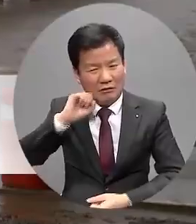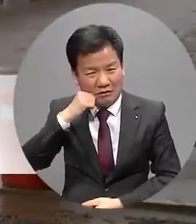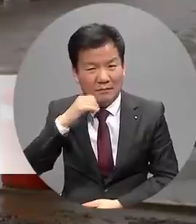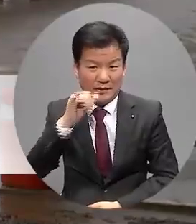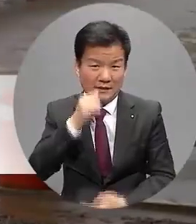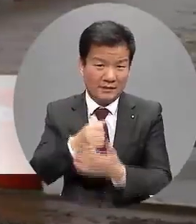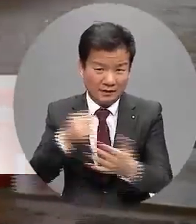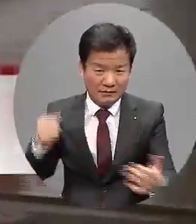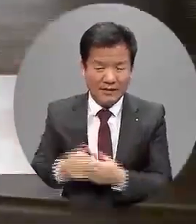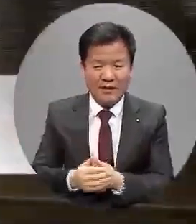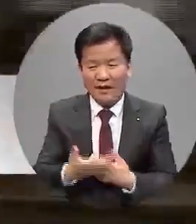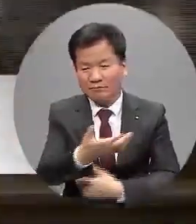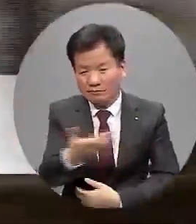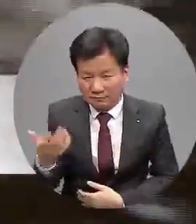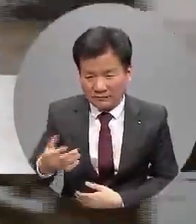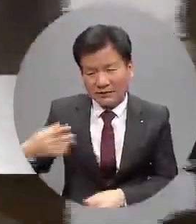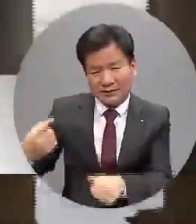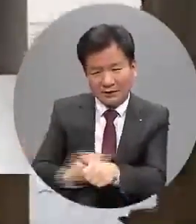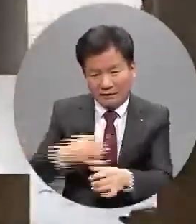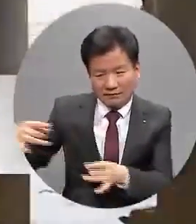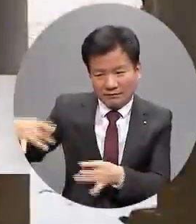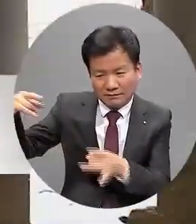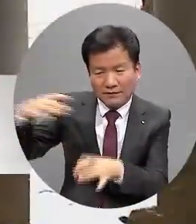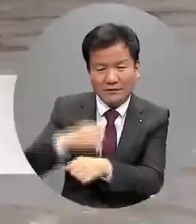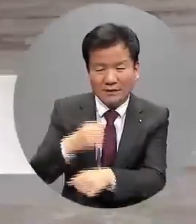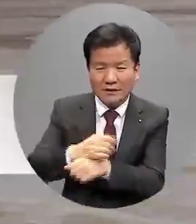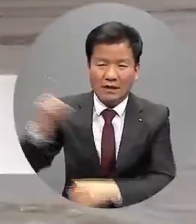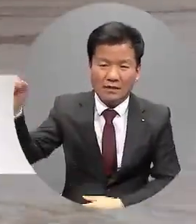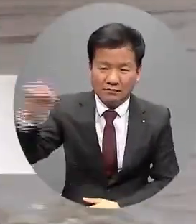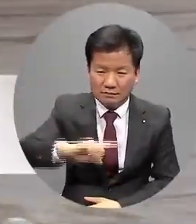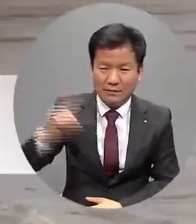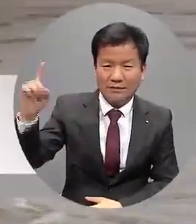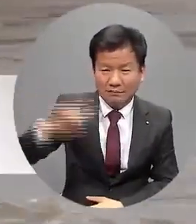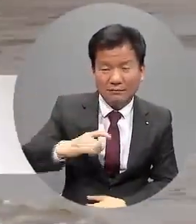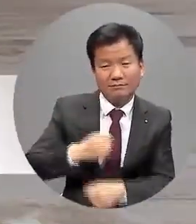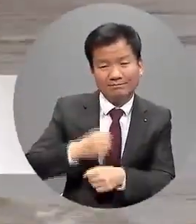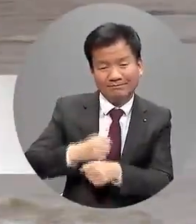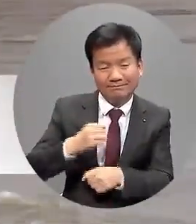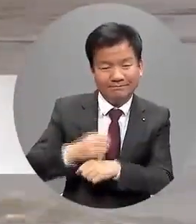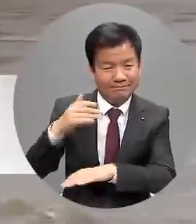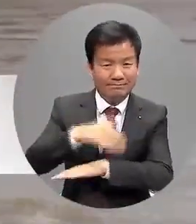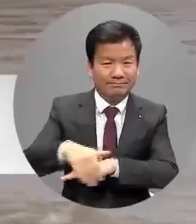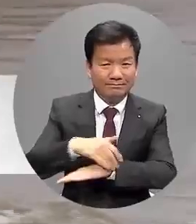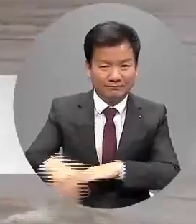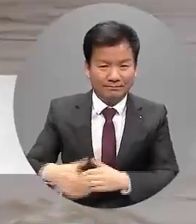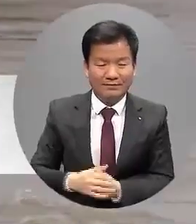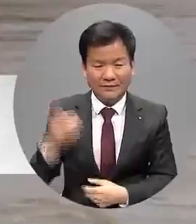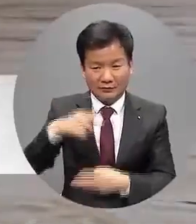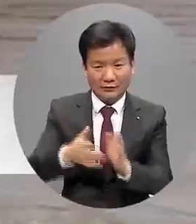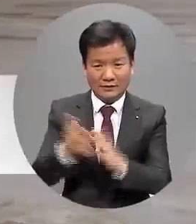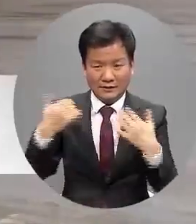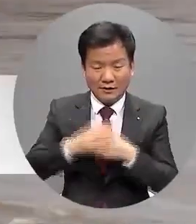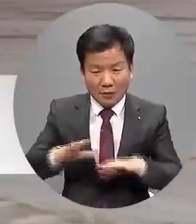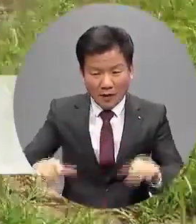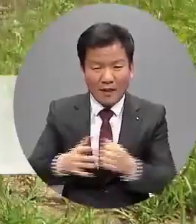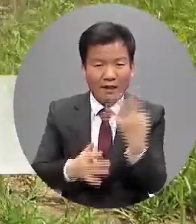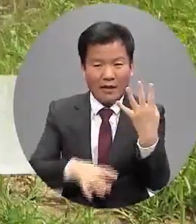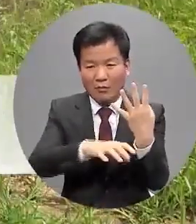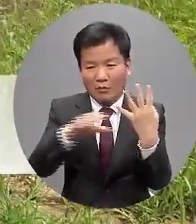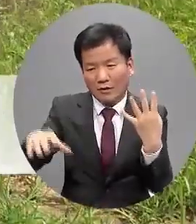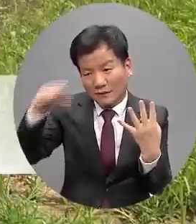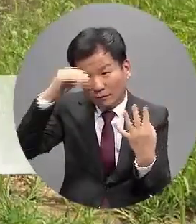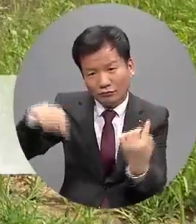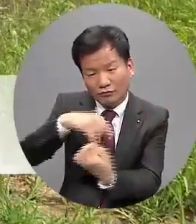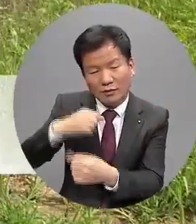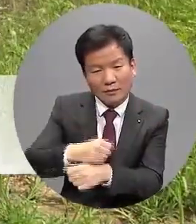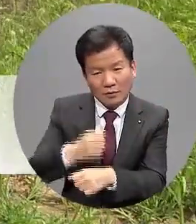있다고 보고 하천수위 감지 센서를 통한 자동 차단 시설을 도입하기로 했습니다 청주시는 올해네 곳에 시범